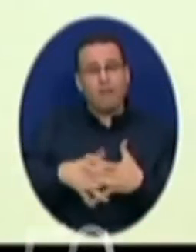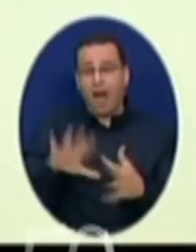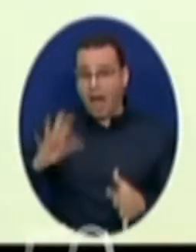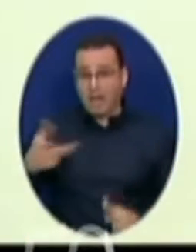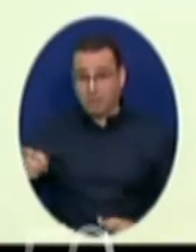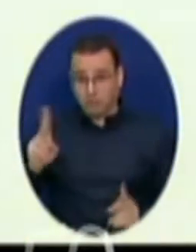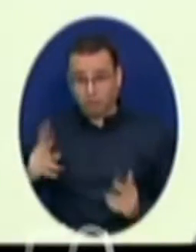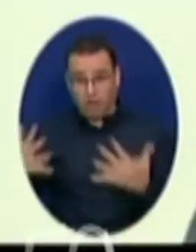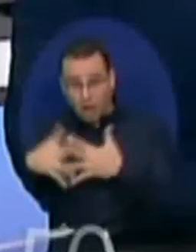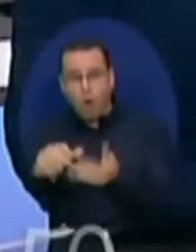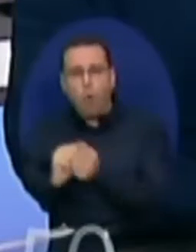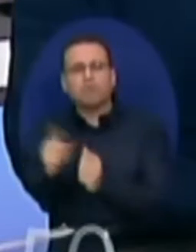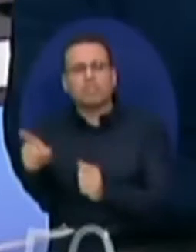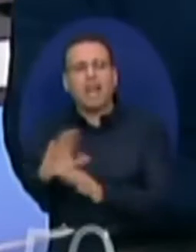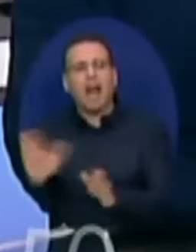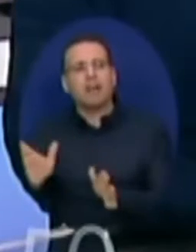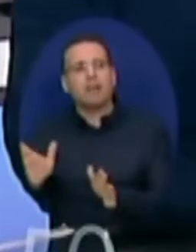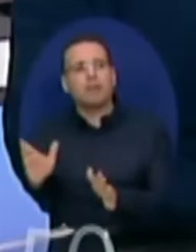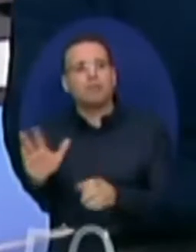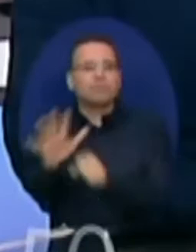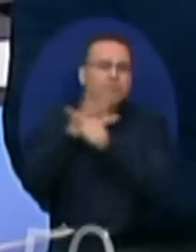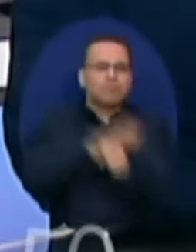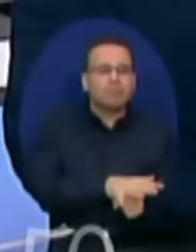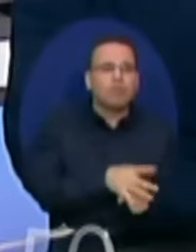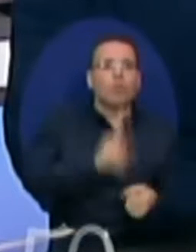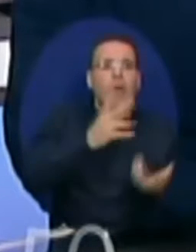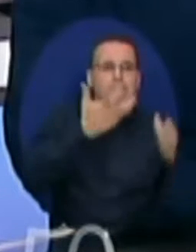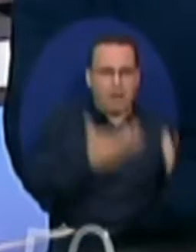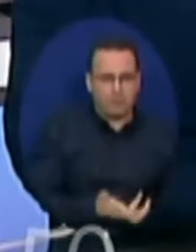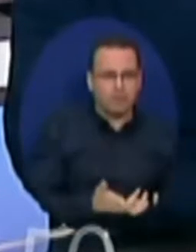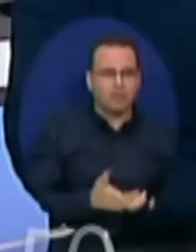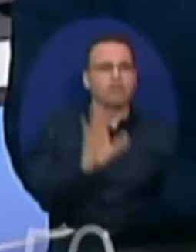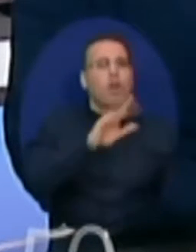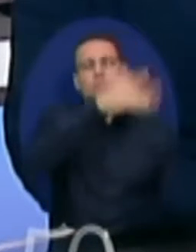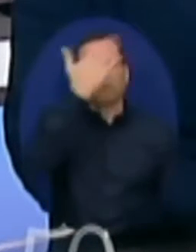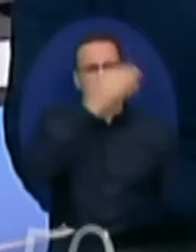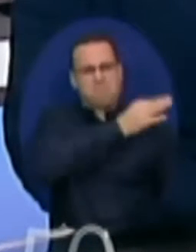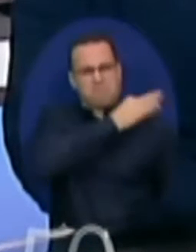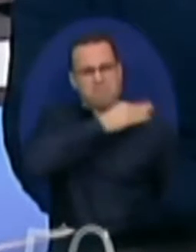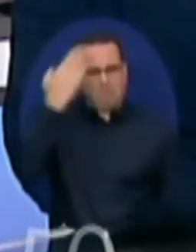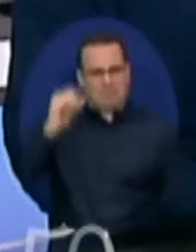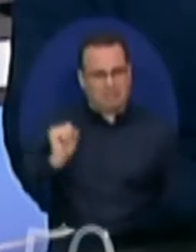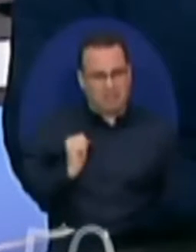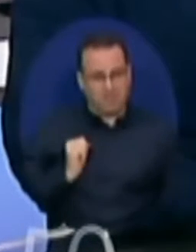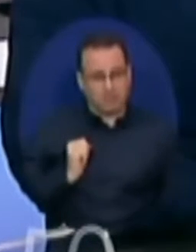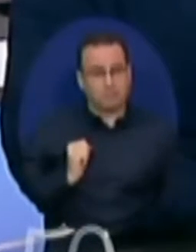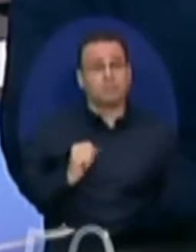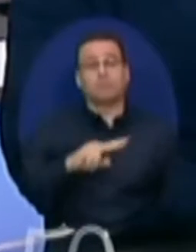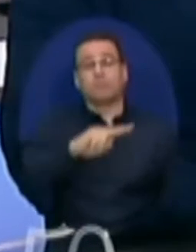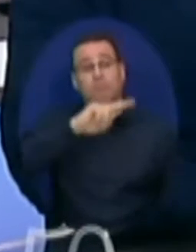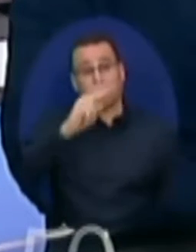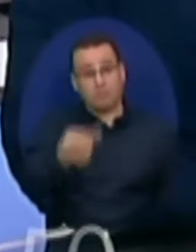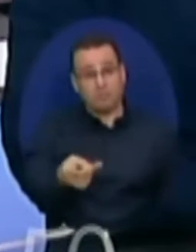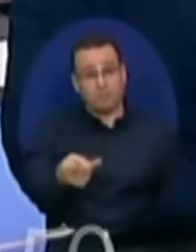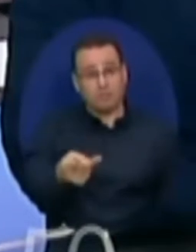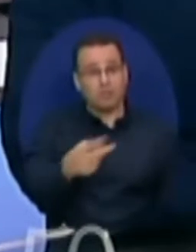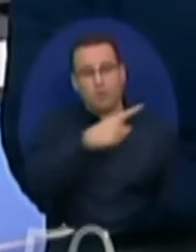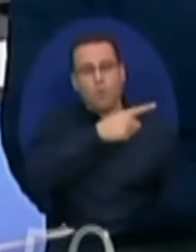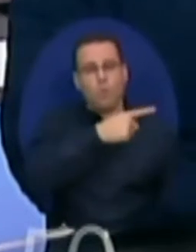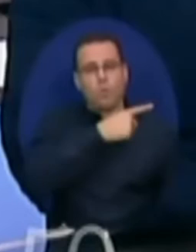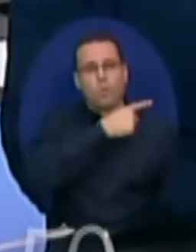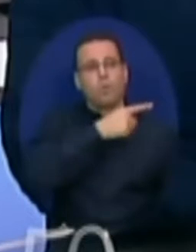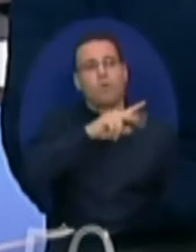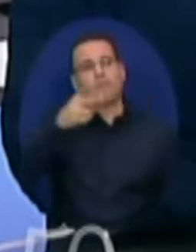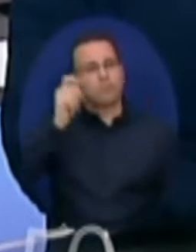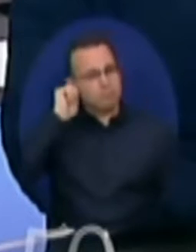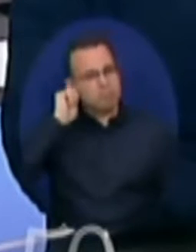פעולת הצבא? תת-אלוף מילואים גיורא ענבר, שעבר מפקד עוצבת לבנון ומח"ט עזה, שלום. שלום רב. אלוף משנה במילואים